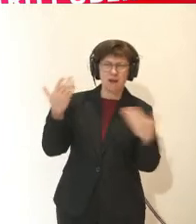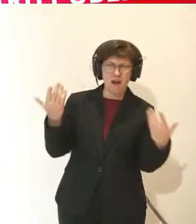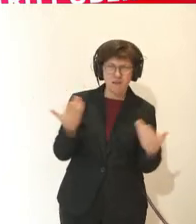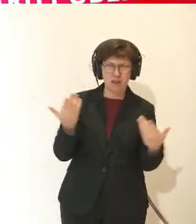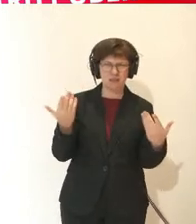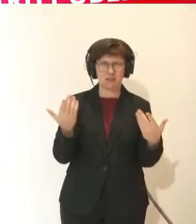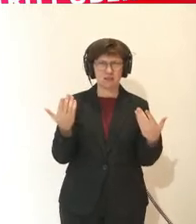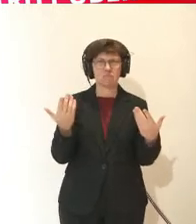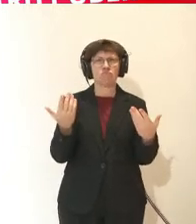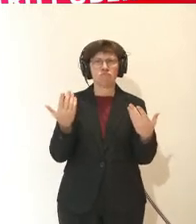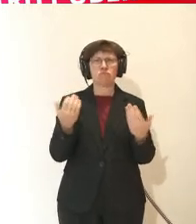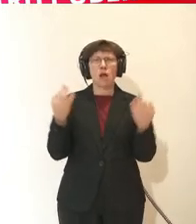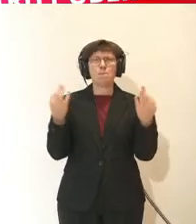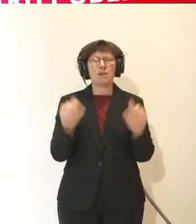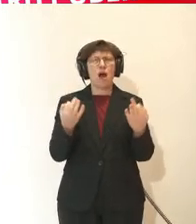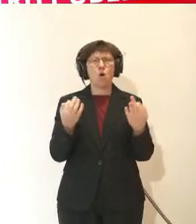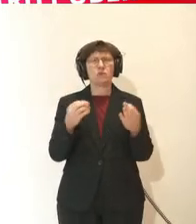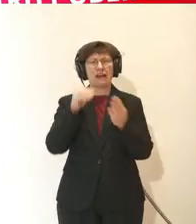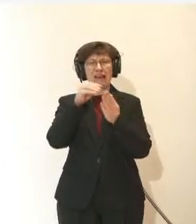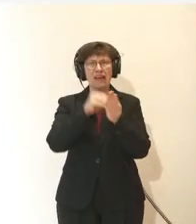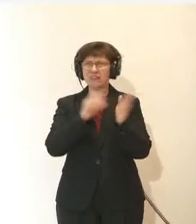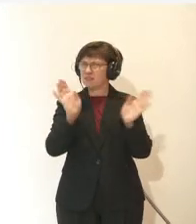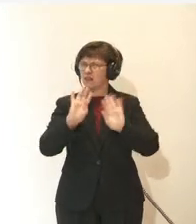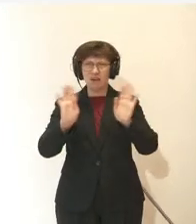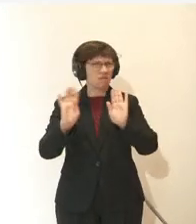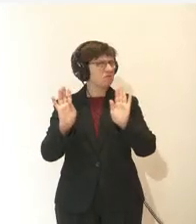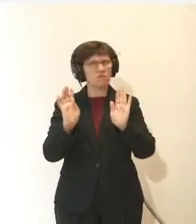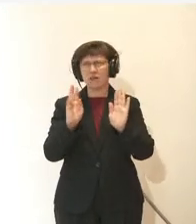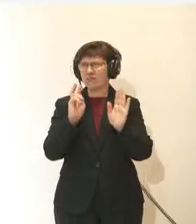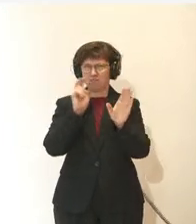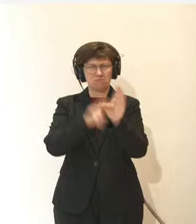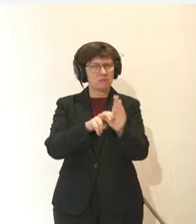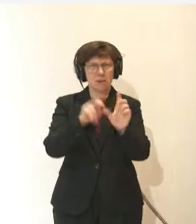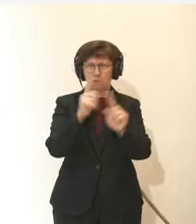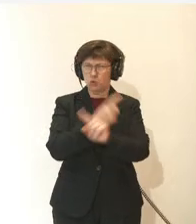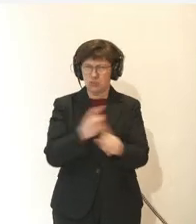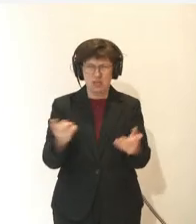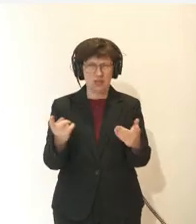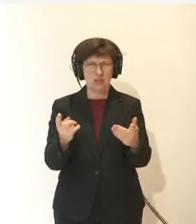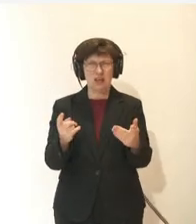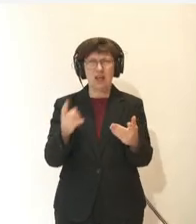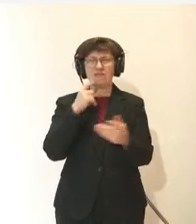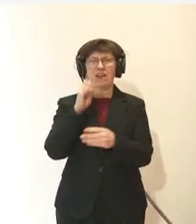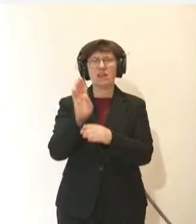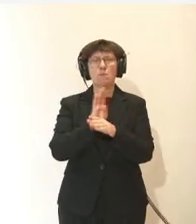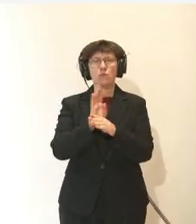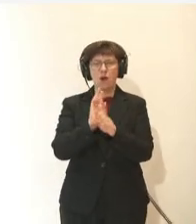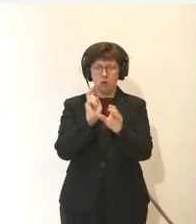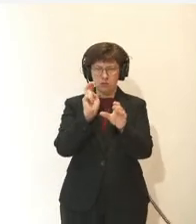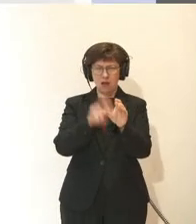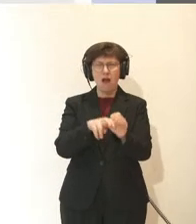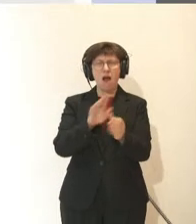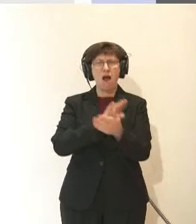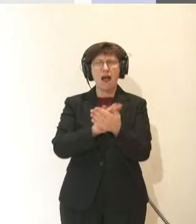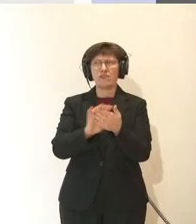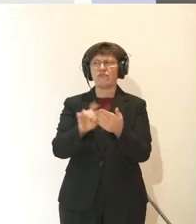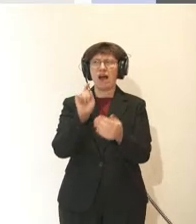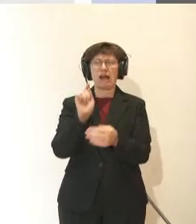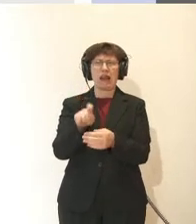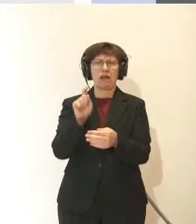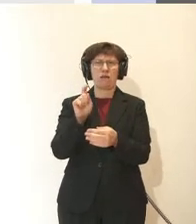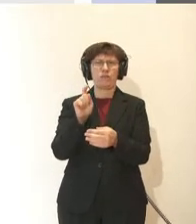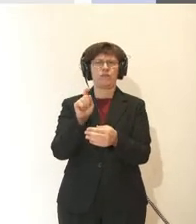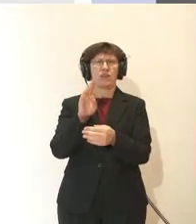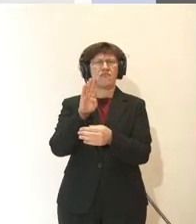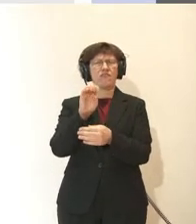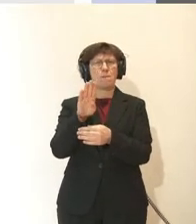und ihr braucht dafür euch wieder zu registrieren noch irgendwo einzuloggen wenn ihr über euren browser teilnehmen dann klickt ihr alles was